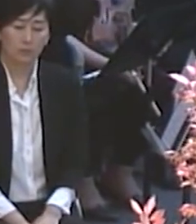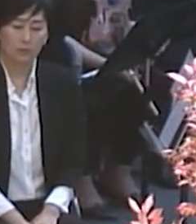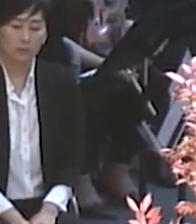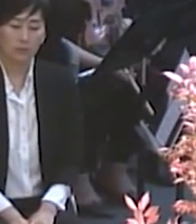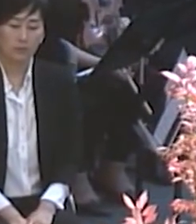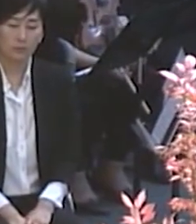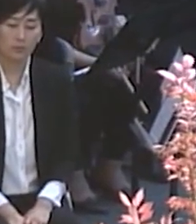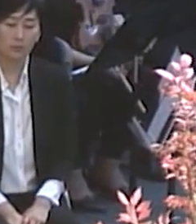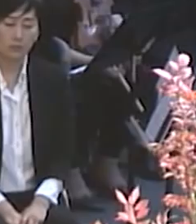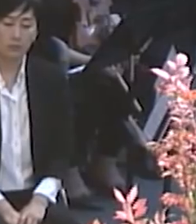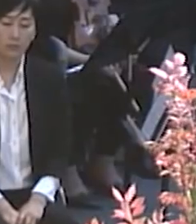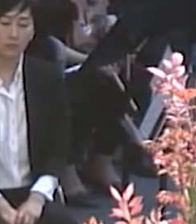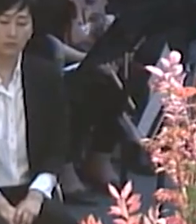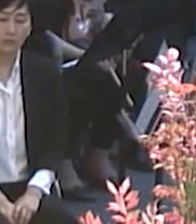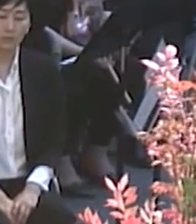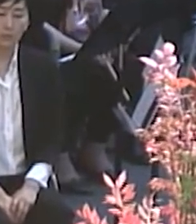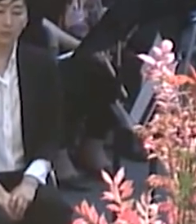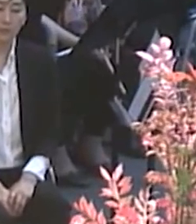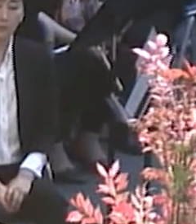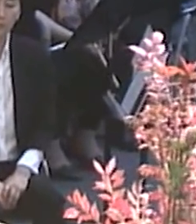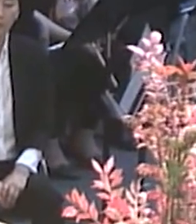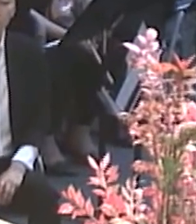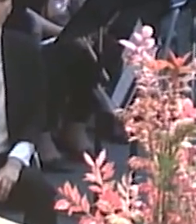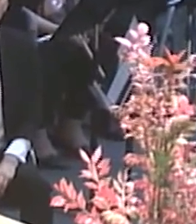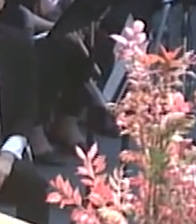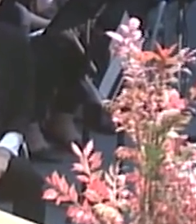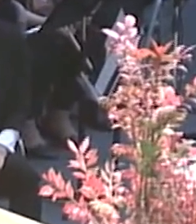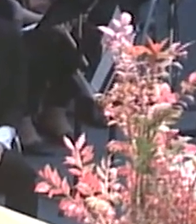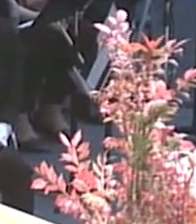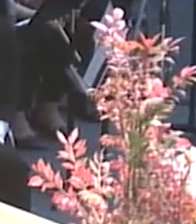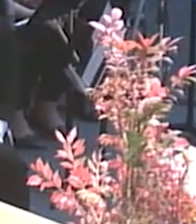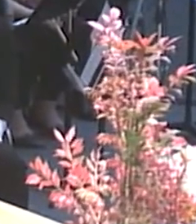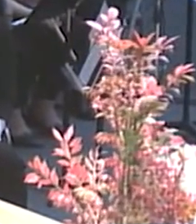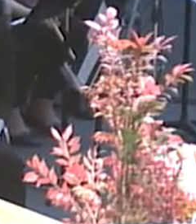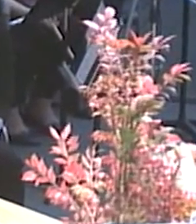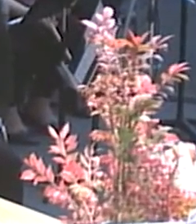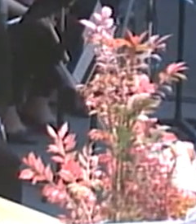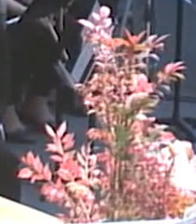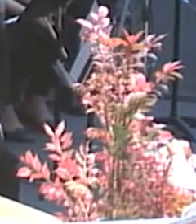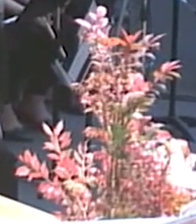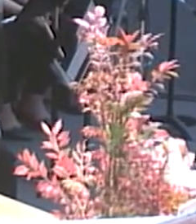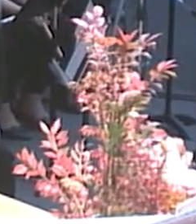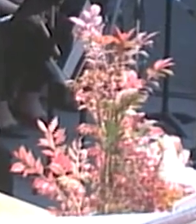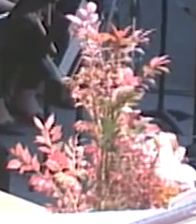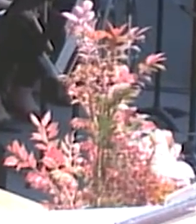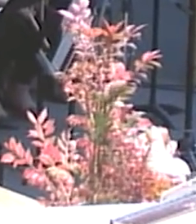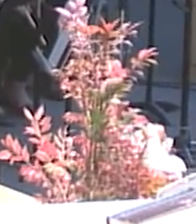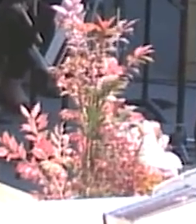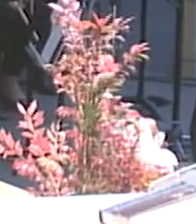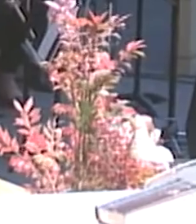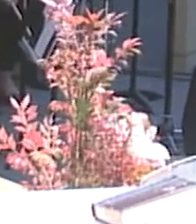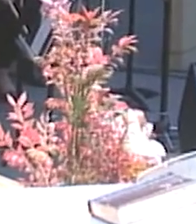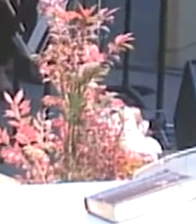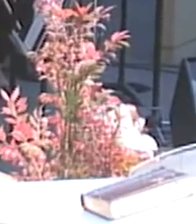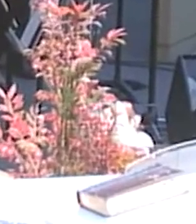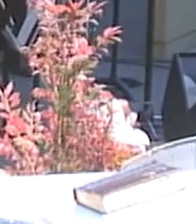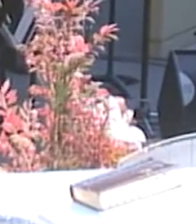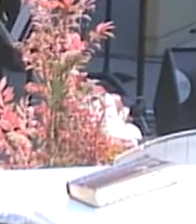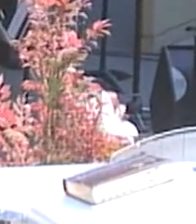너를 만드신 분, 너를 가장 깊이